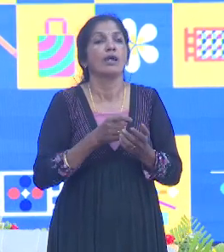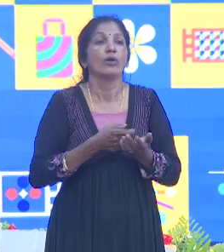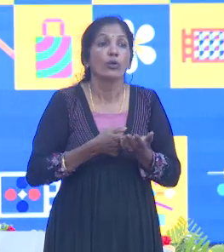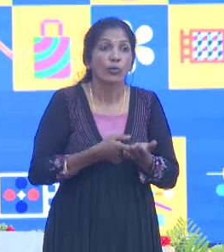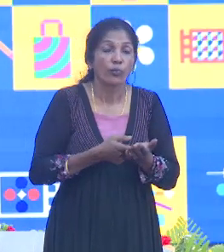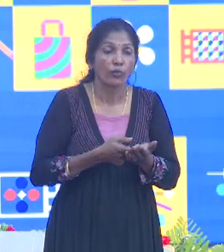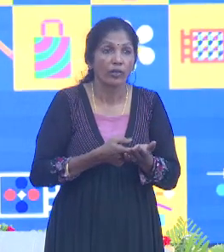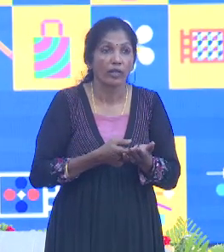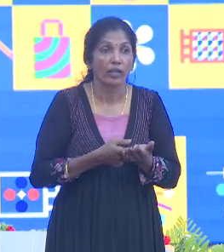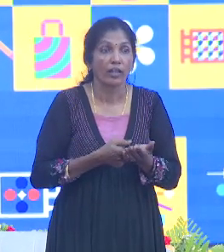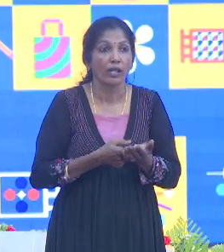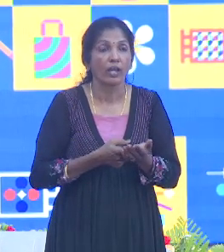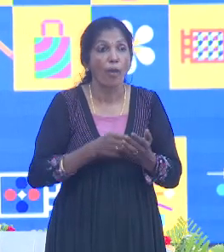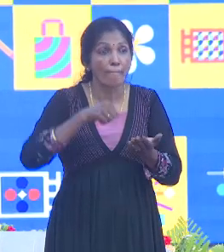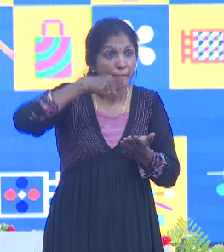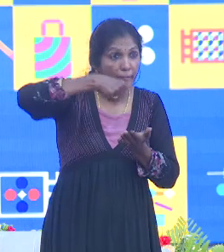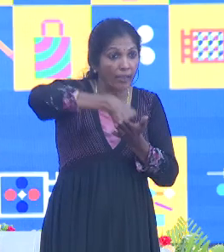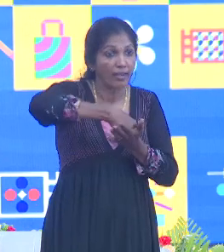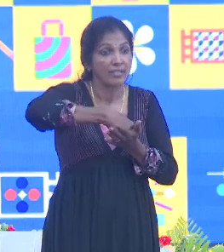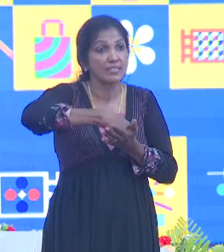ഇതിൻ്റെ ഫൗണ്ടേഷൻ സ്റ്റോണായി,